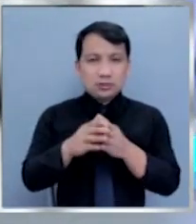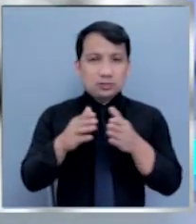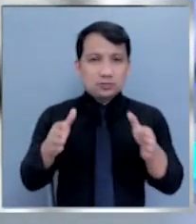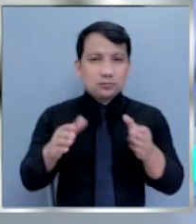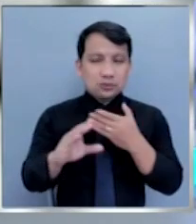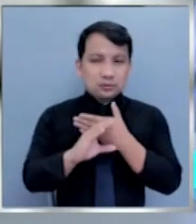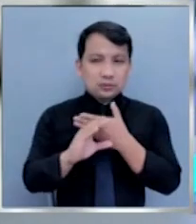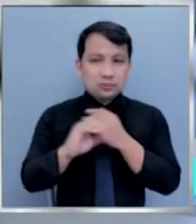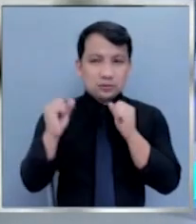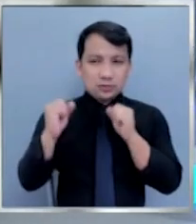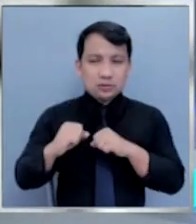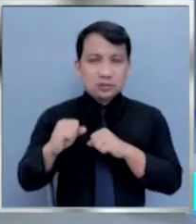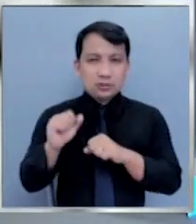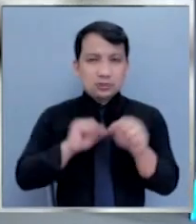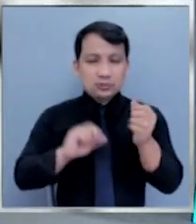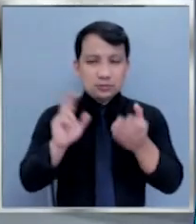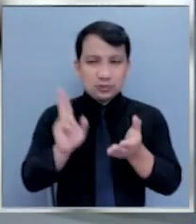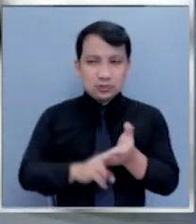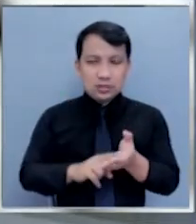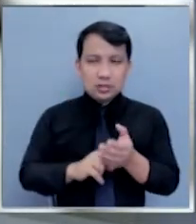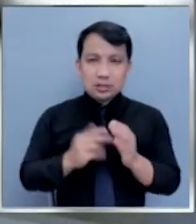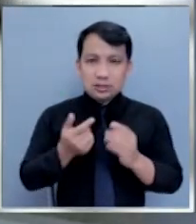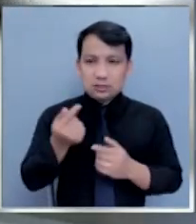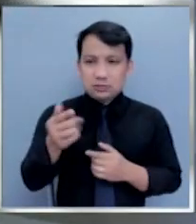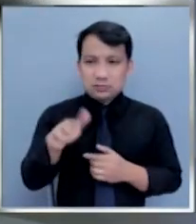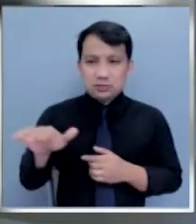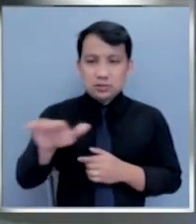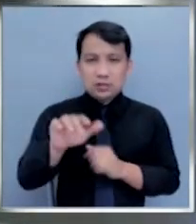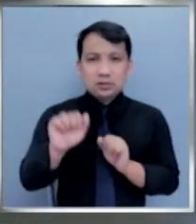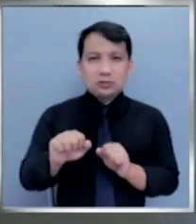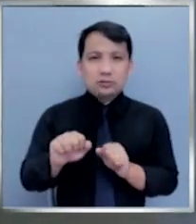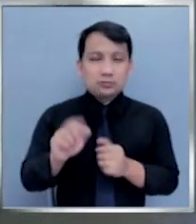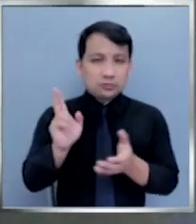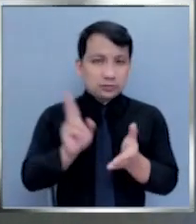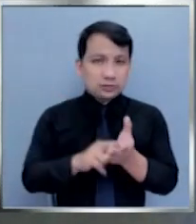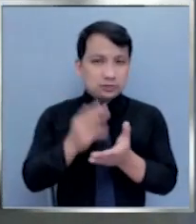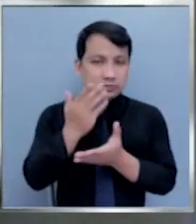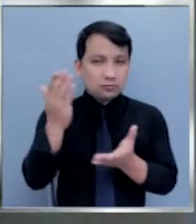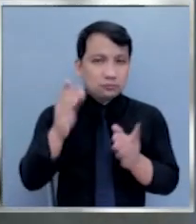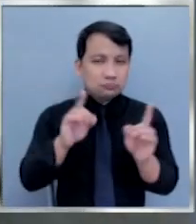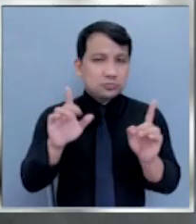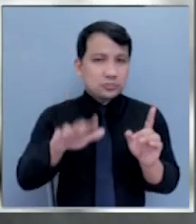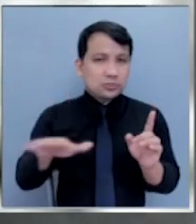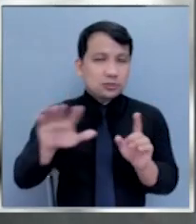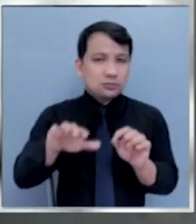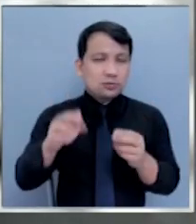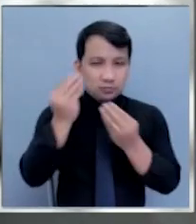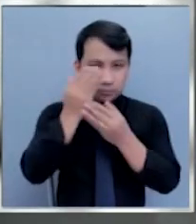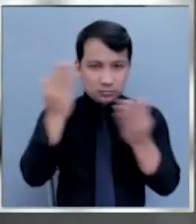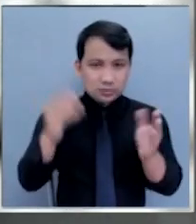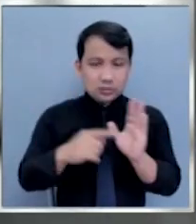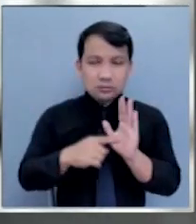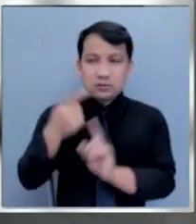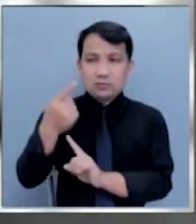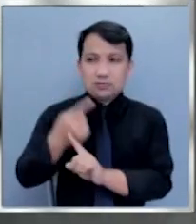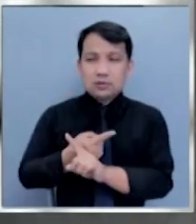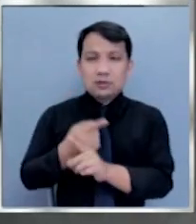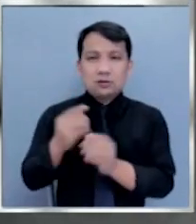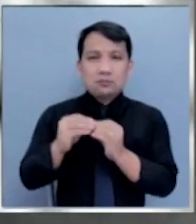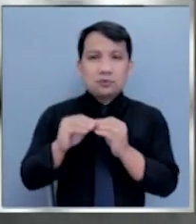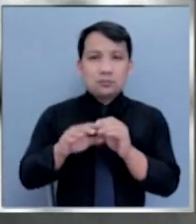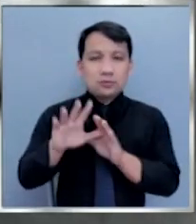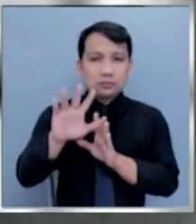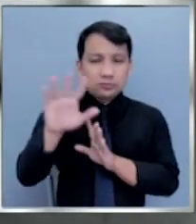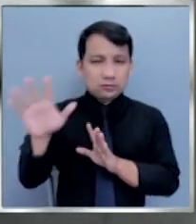and signing event ng Kapuso Network na signed for Stardom. Kilalanin ang ilan sa mas magpapaningning pa ng